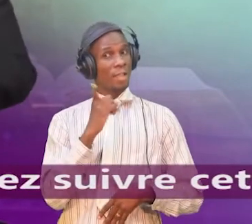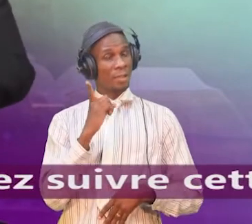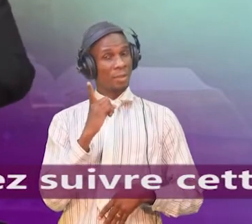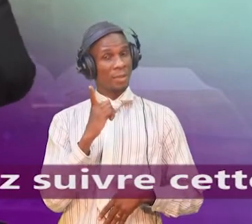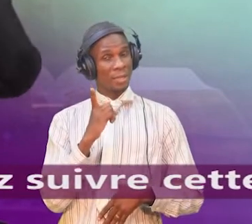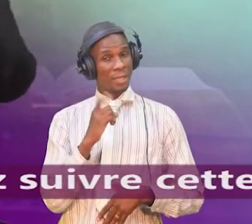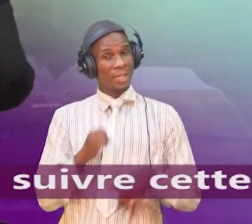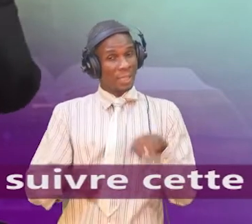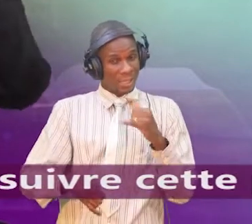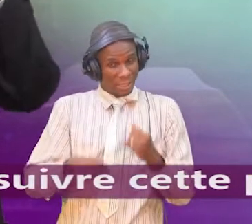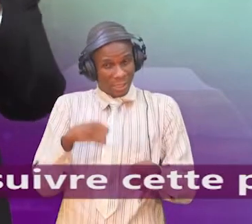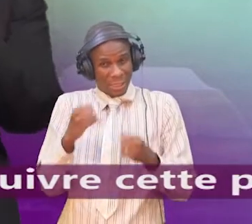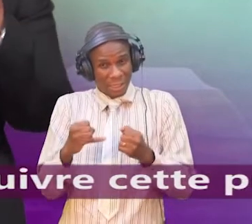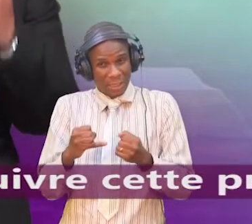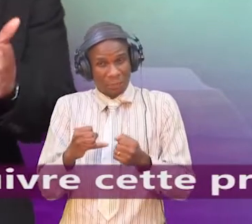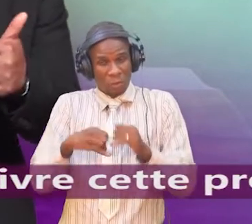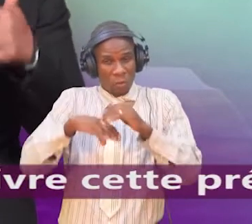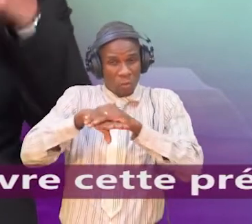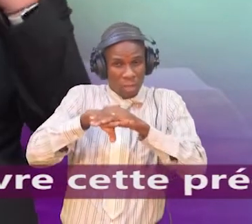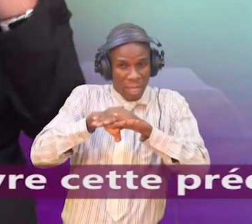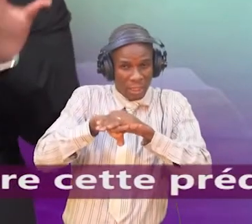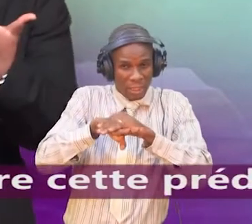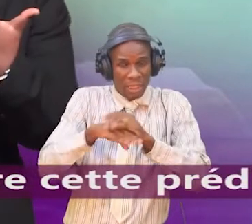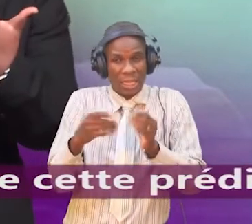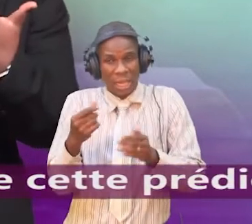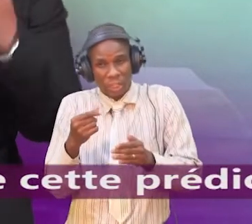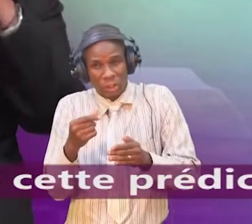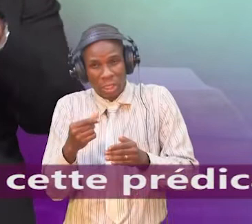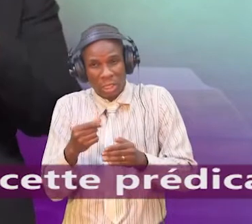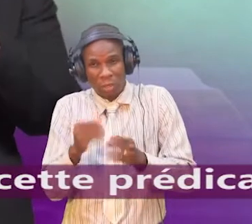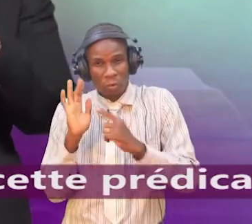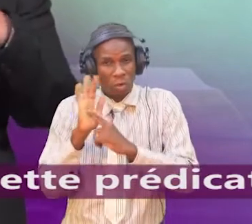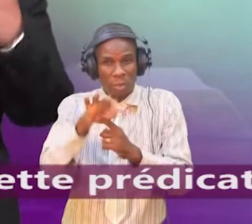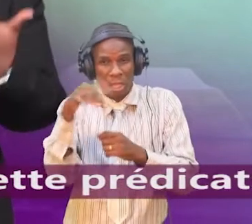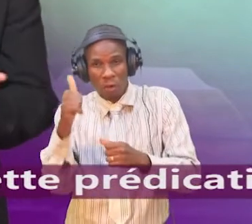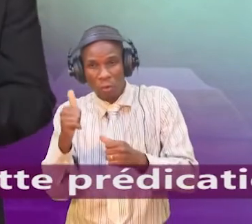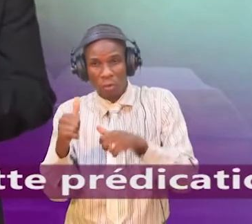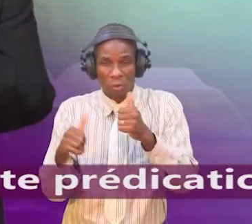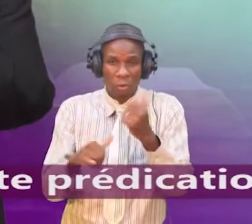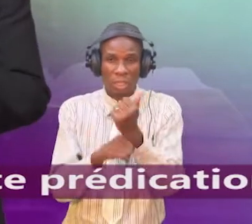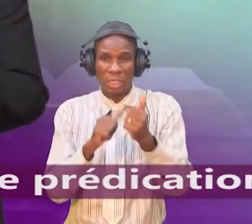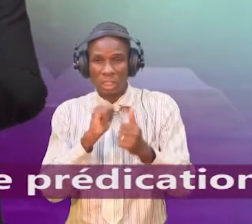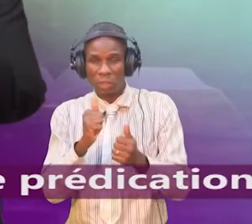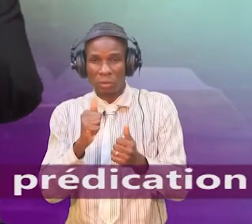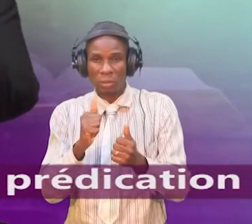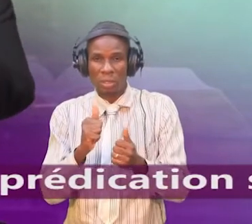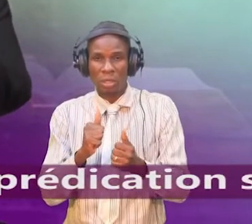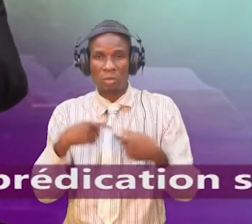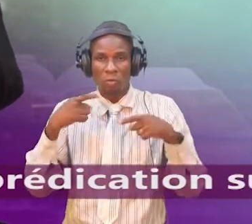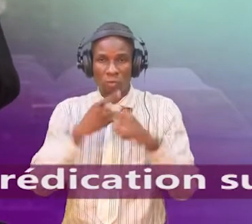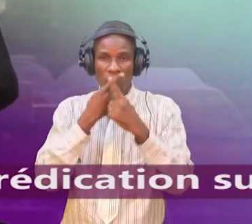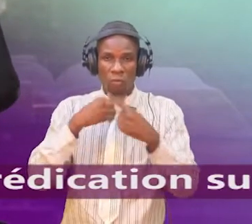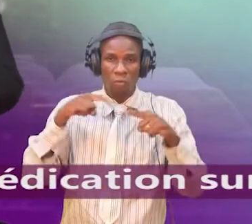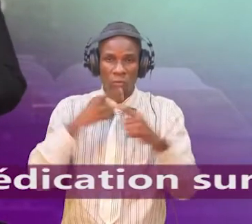ke kosungana ezali na ntina mingimingi koyeba te na kokabola mpe kosolola na